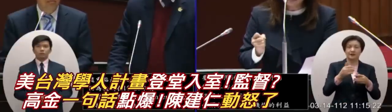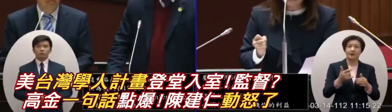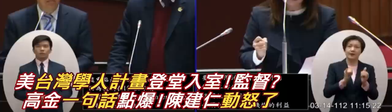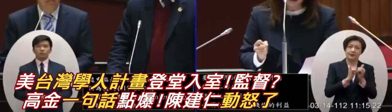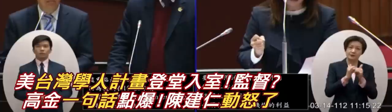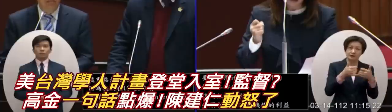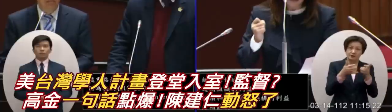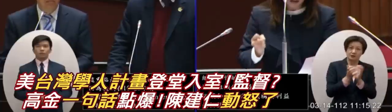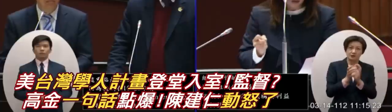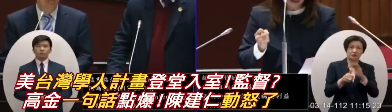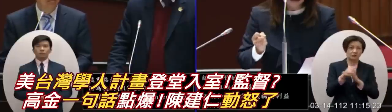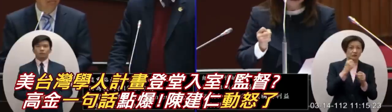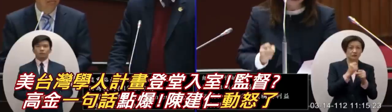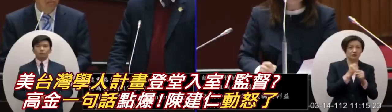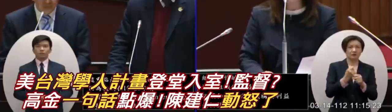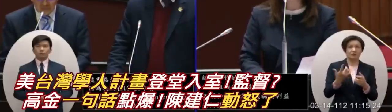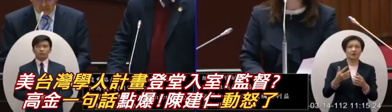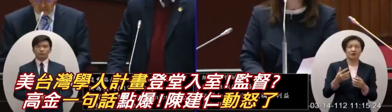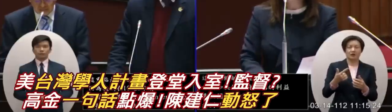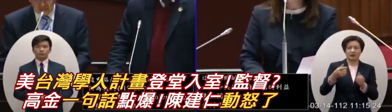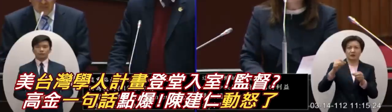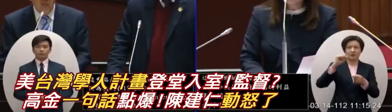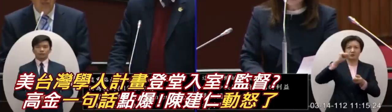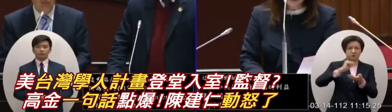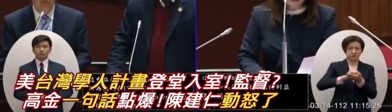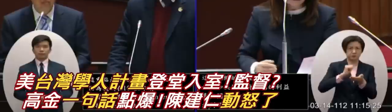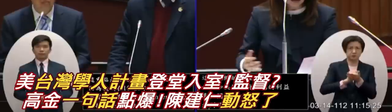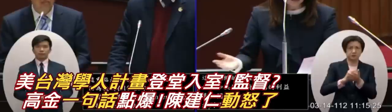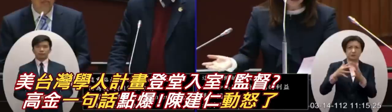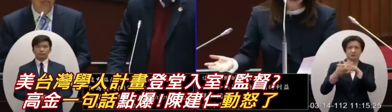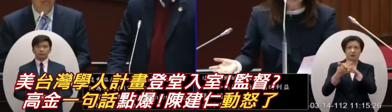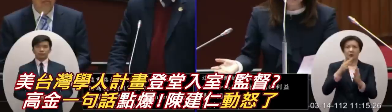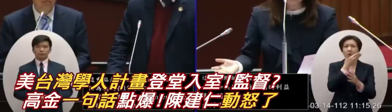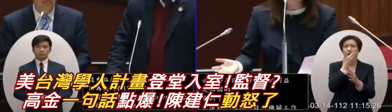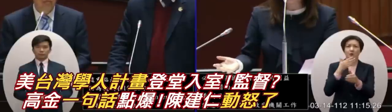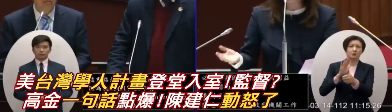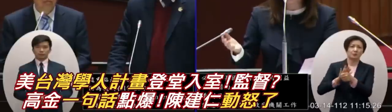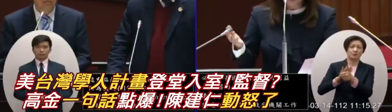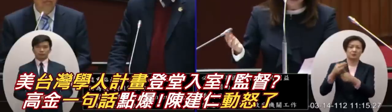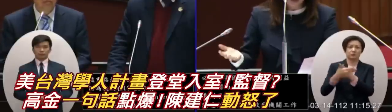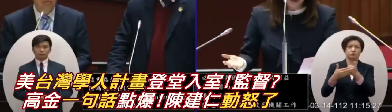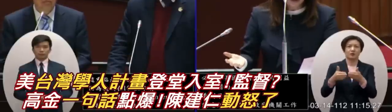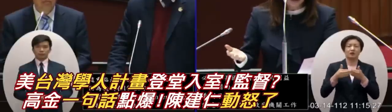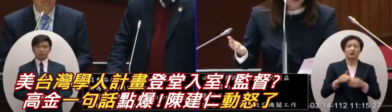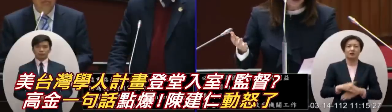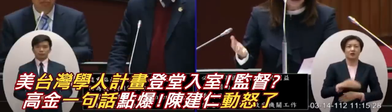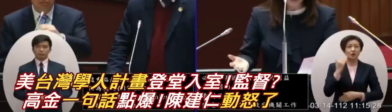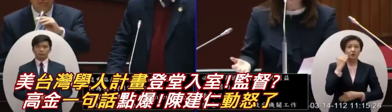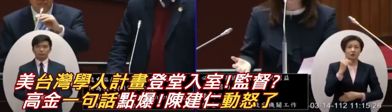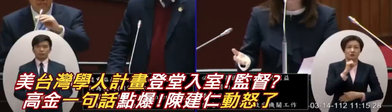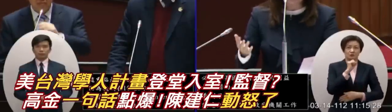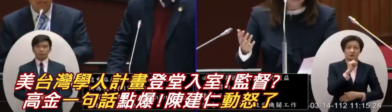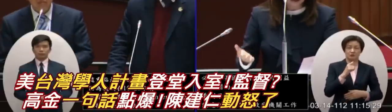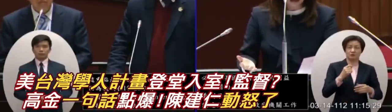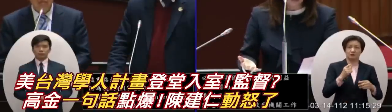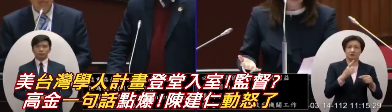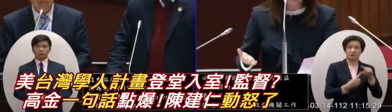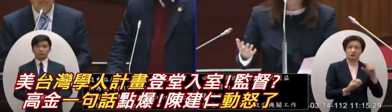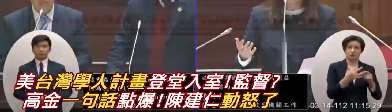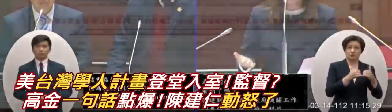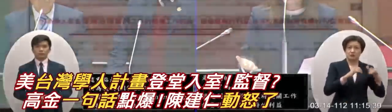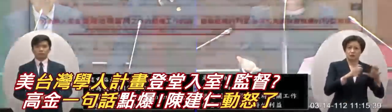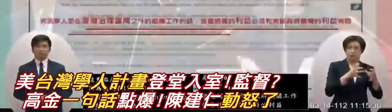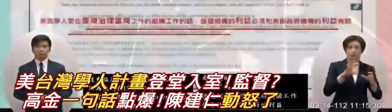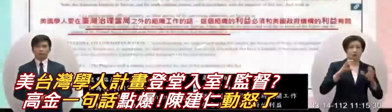都要强调美国政府的利益，而那些没有中华民国国籍，不用经过考试考